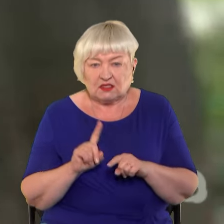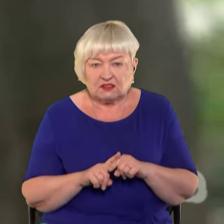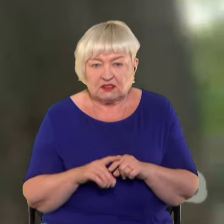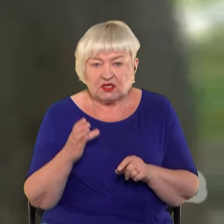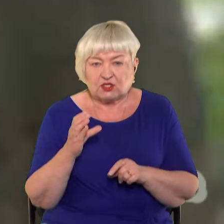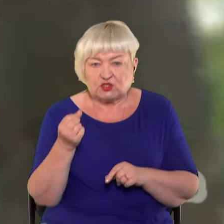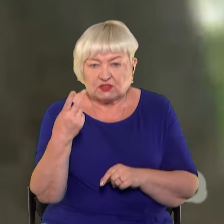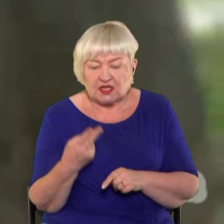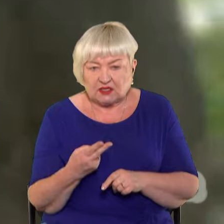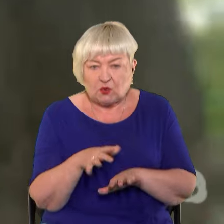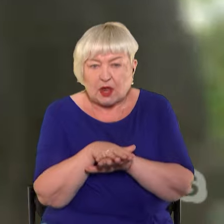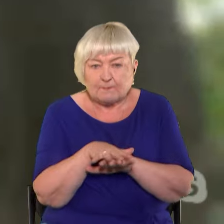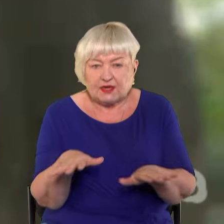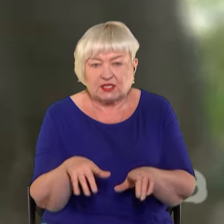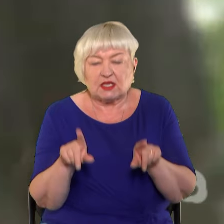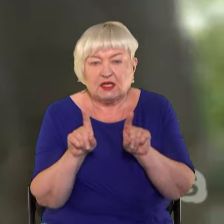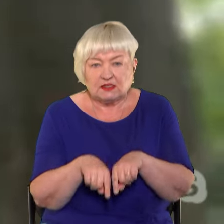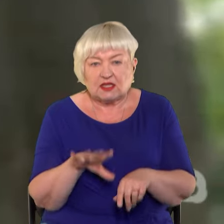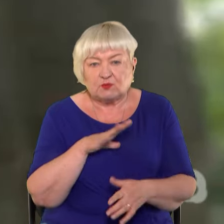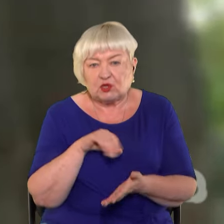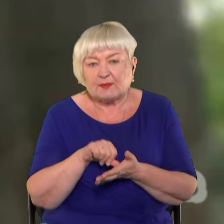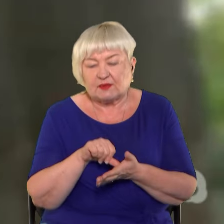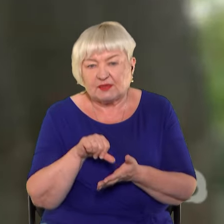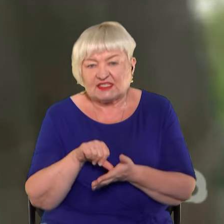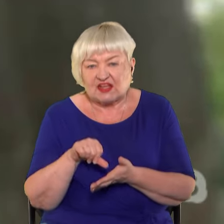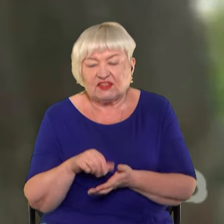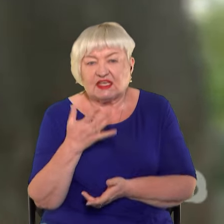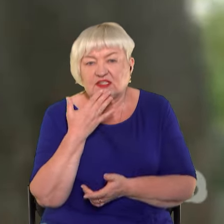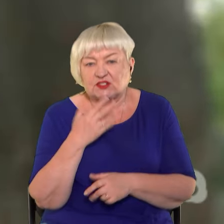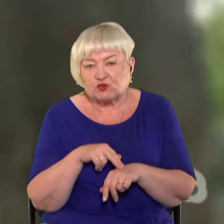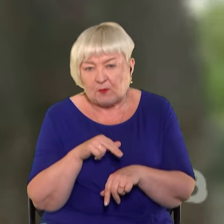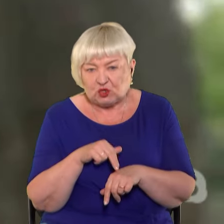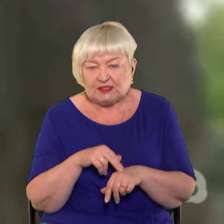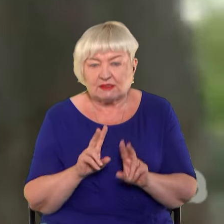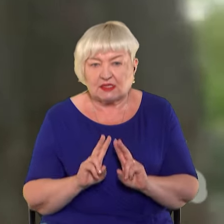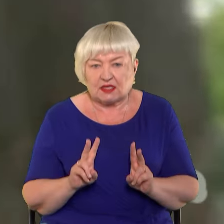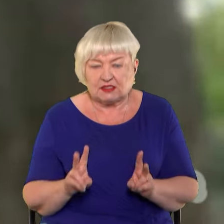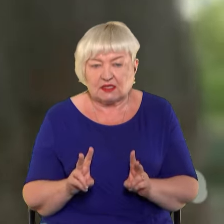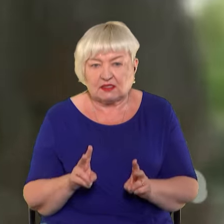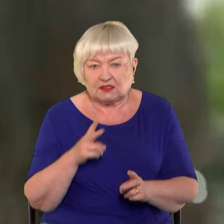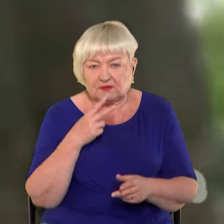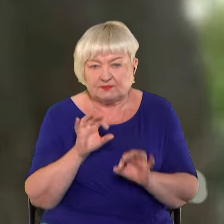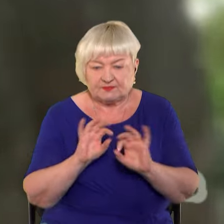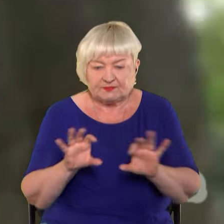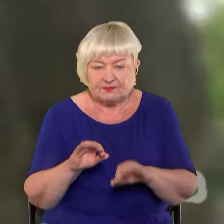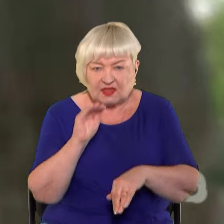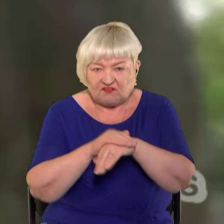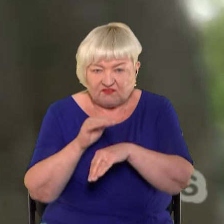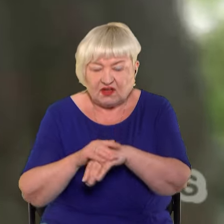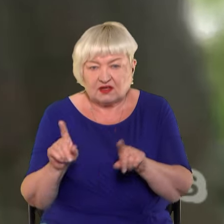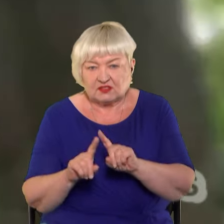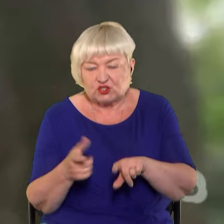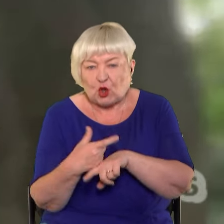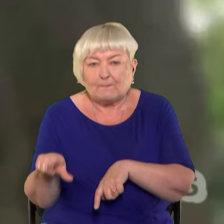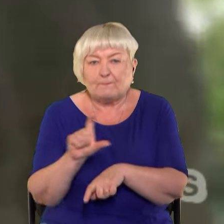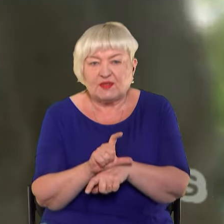соціальної мережі. На нараді так само були присутні представники Національної поліції, які навели факти, що переважна